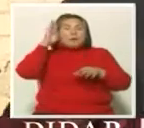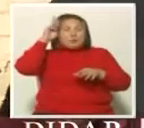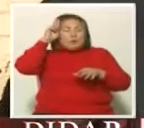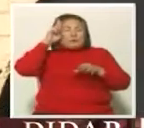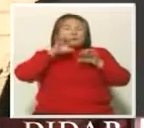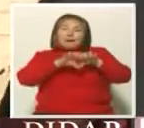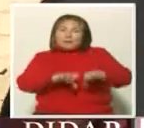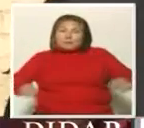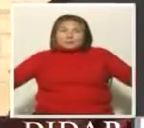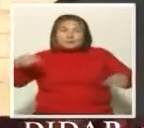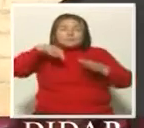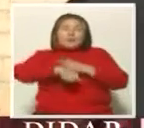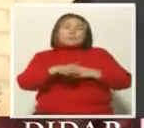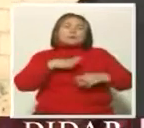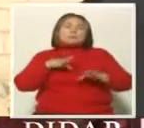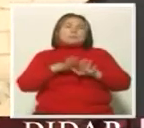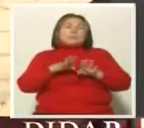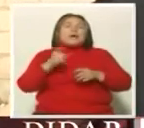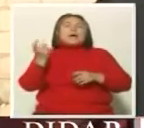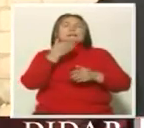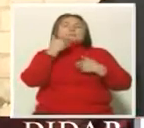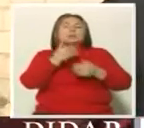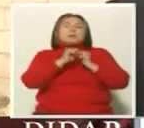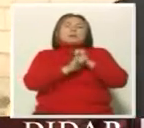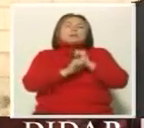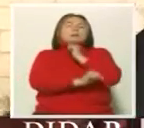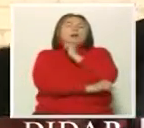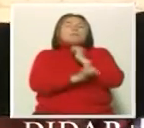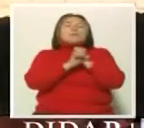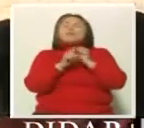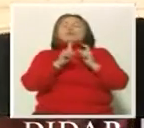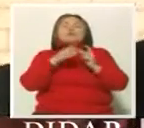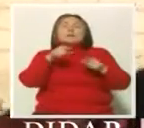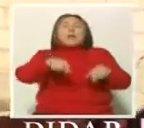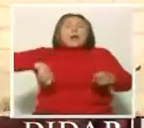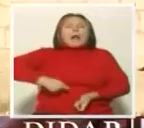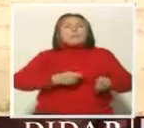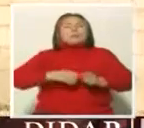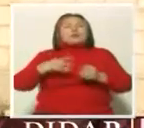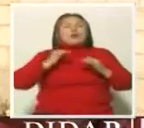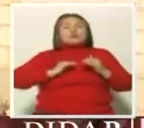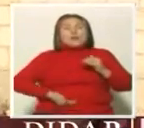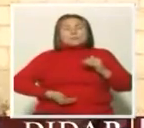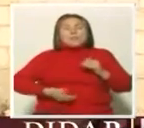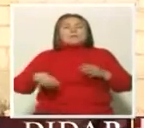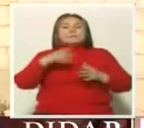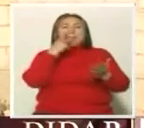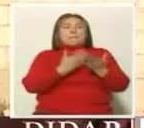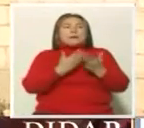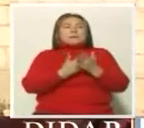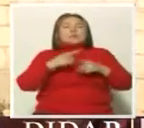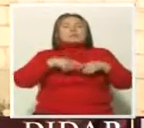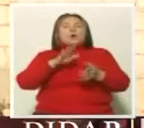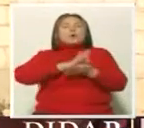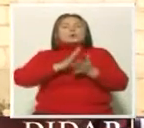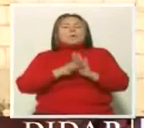часть была именно на этом участке пришел хозяин и спросил рабочих Почему они копают на частной территории те в свою очередь показали ему